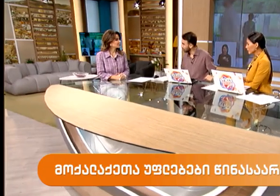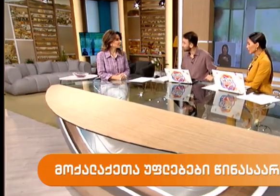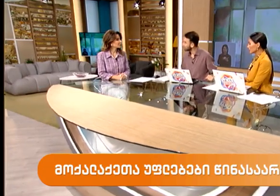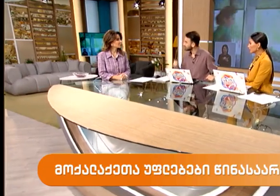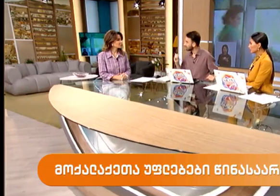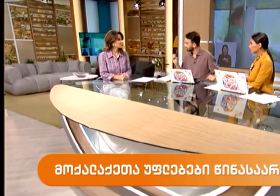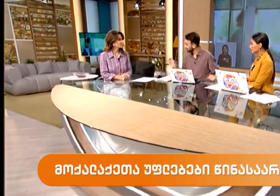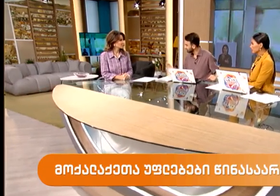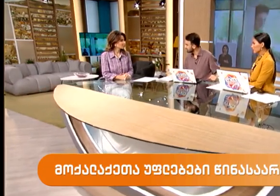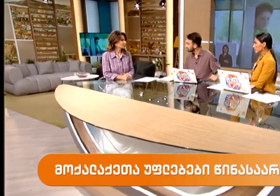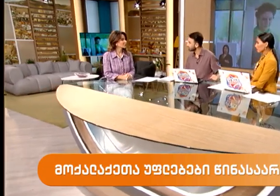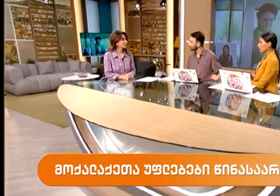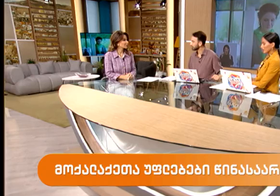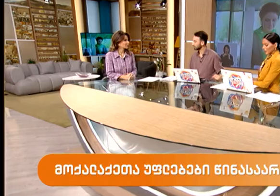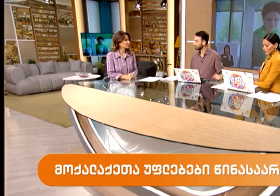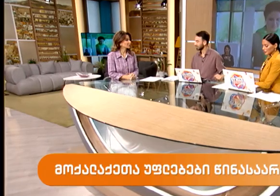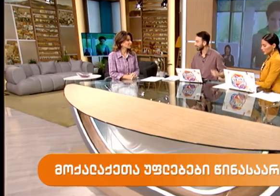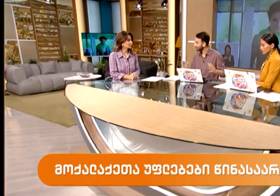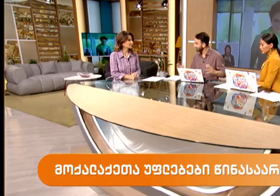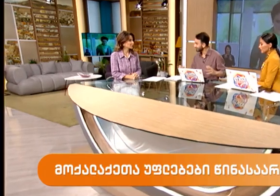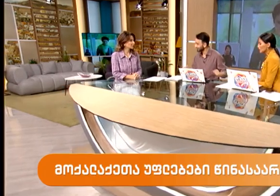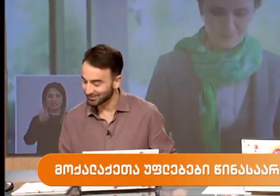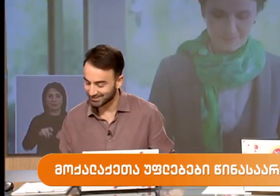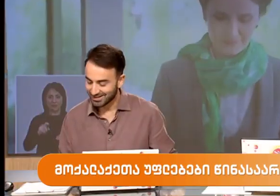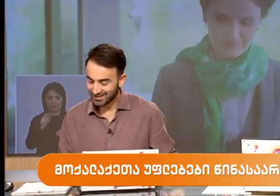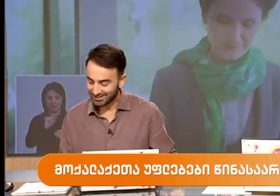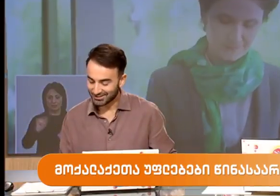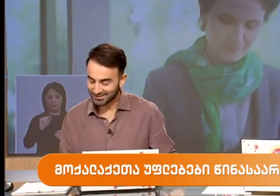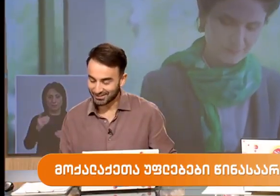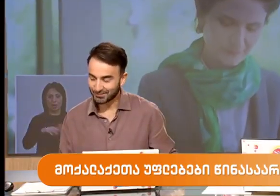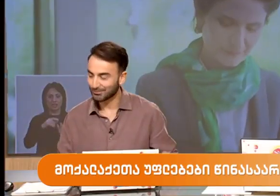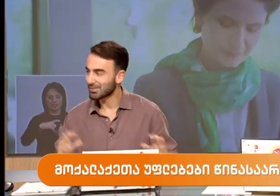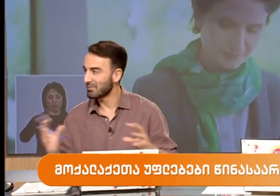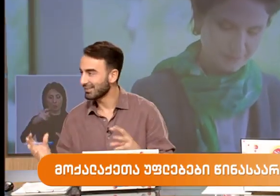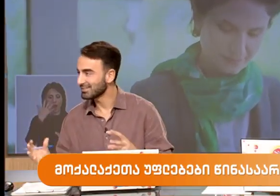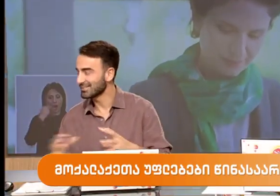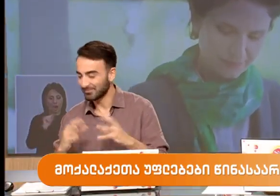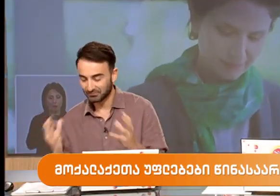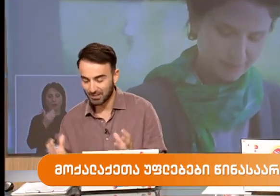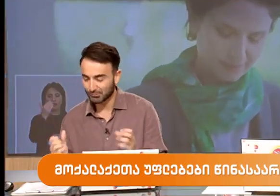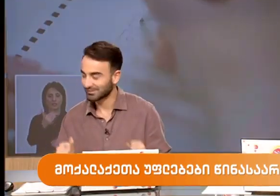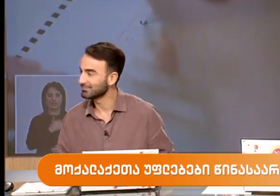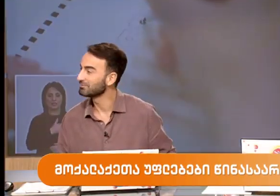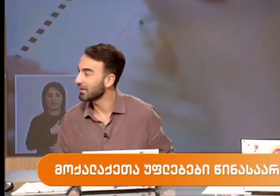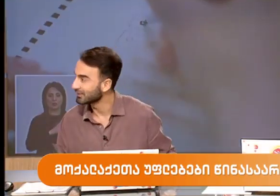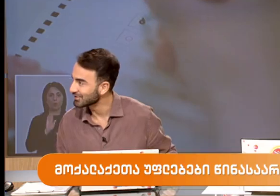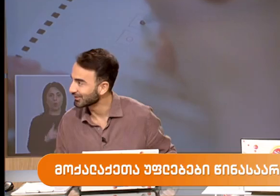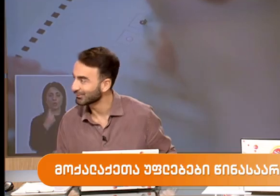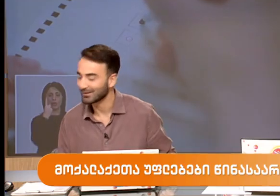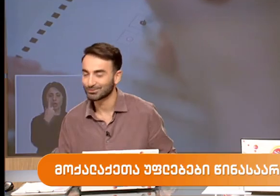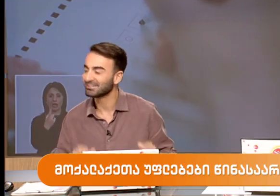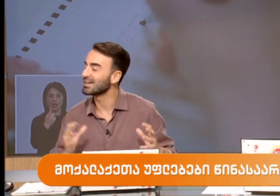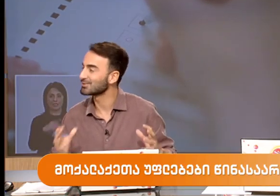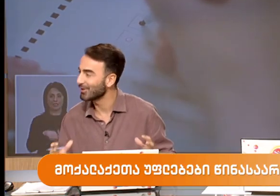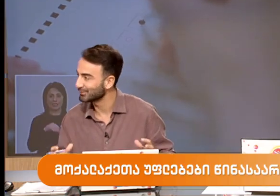ბევრი მოვისმინეთ ძალიან ბევრი ვიცით უკვე ახალი არჩევნების შესახებ თუმცა მაინც დავსვათ თავარი